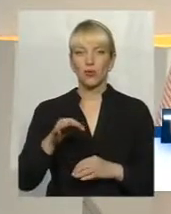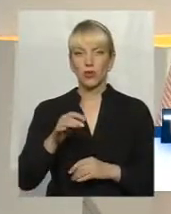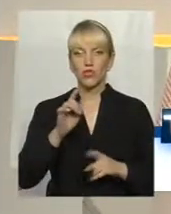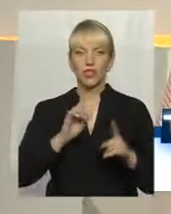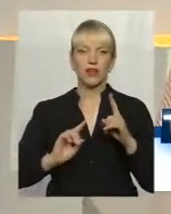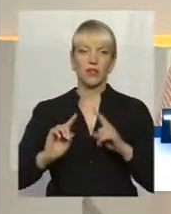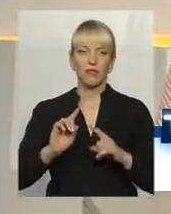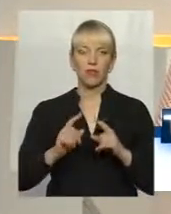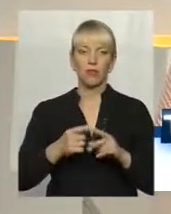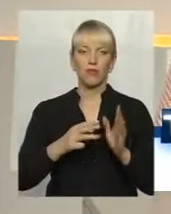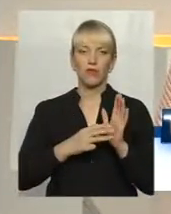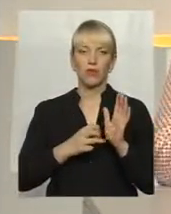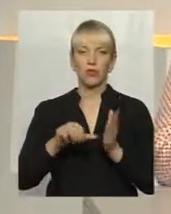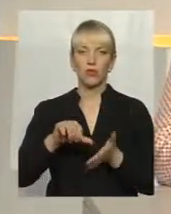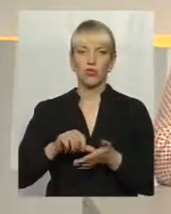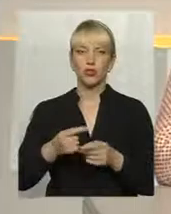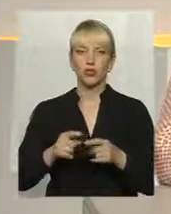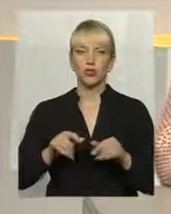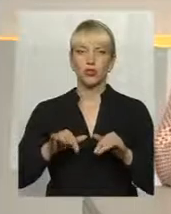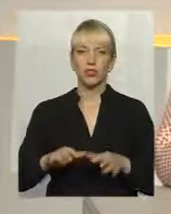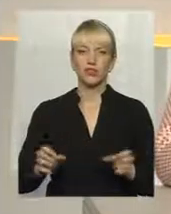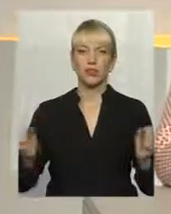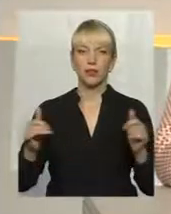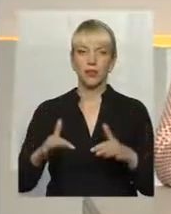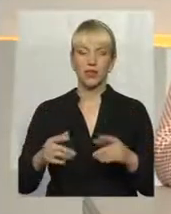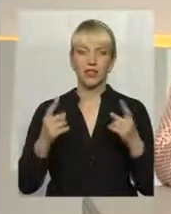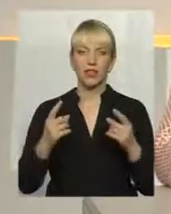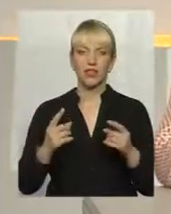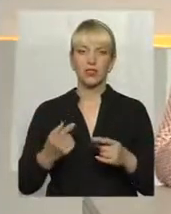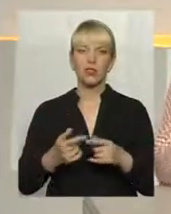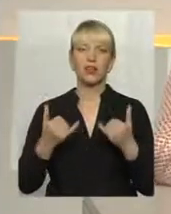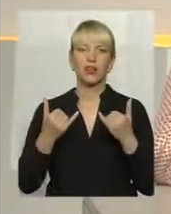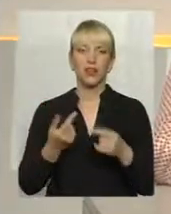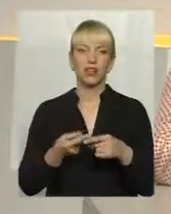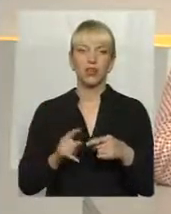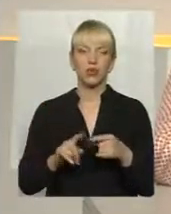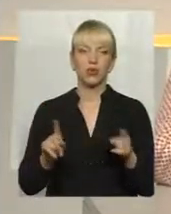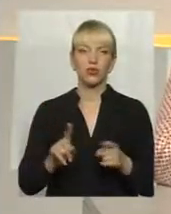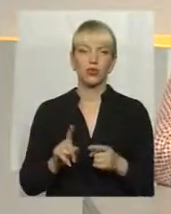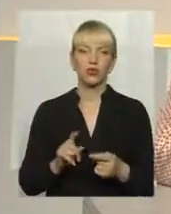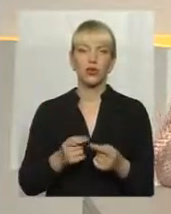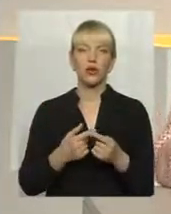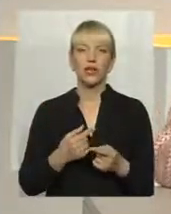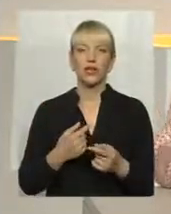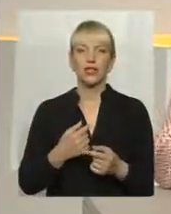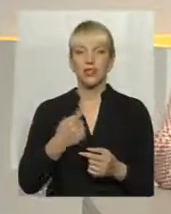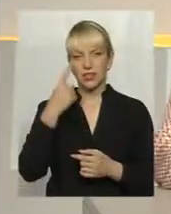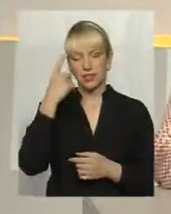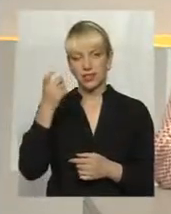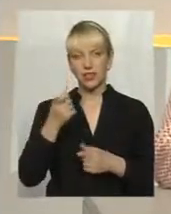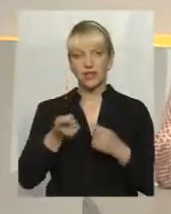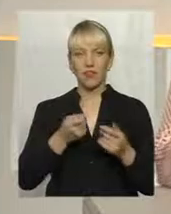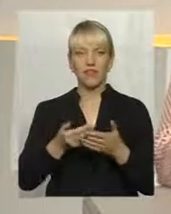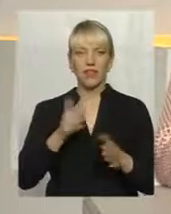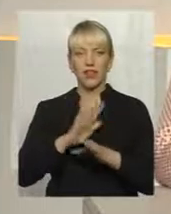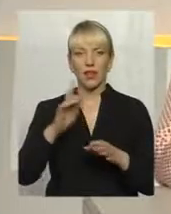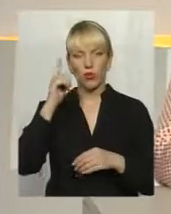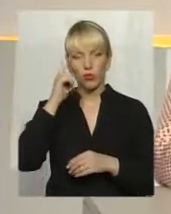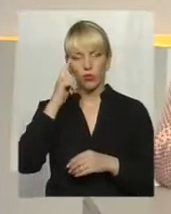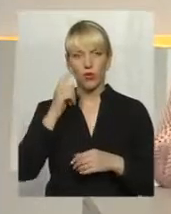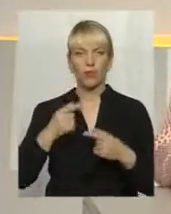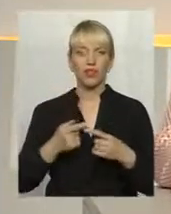форум. 800 учасників цього заходу зібралися значною мірою задля того, аби застерегти владу від необдуманих вчинків, як от